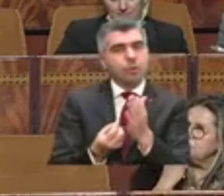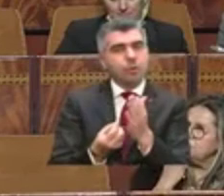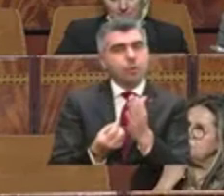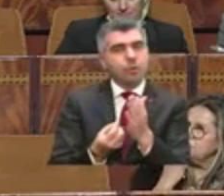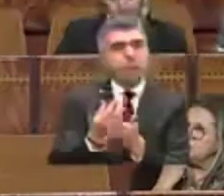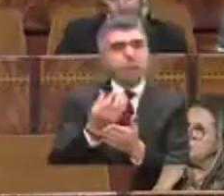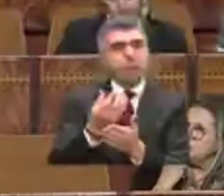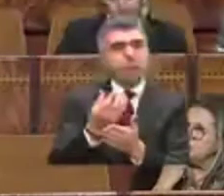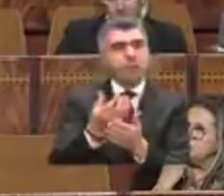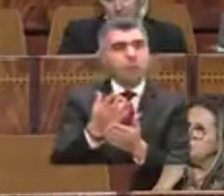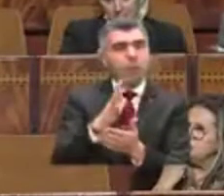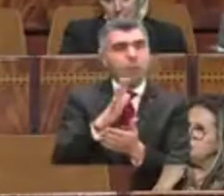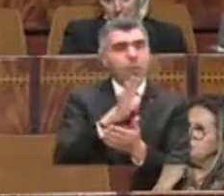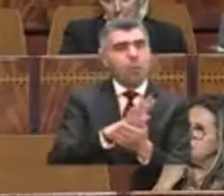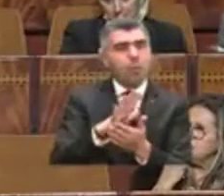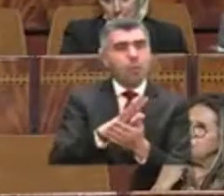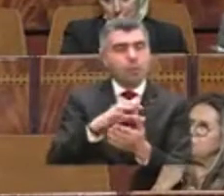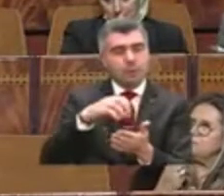مزرية عند إبرام